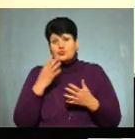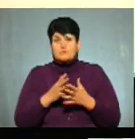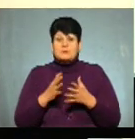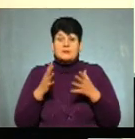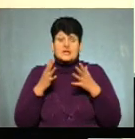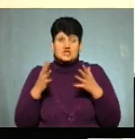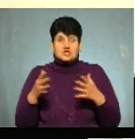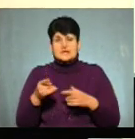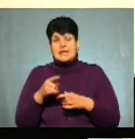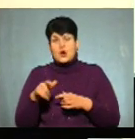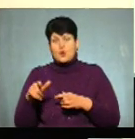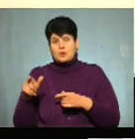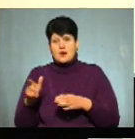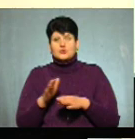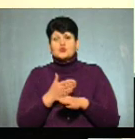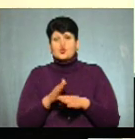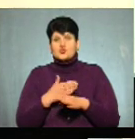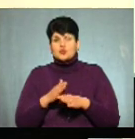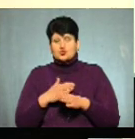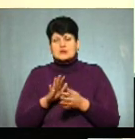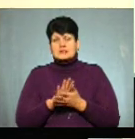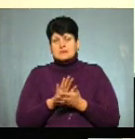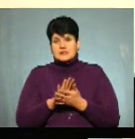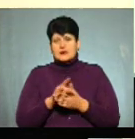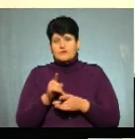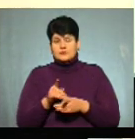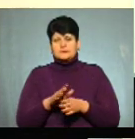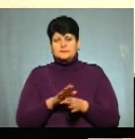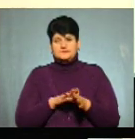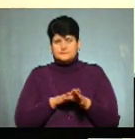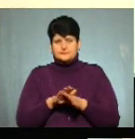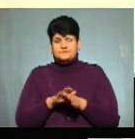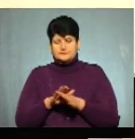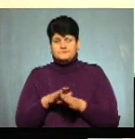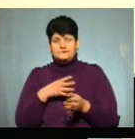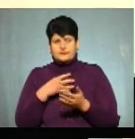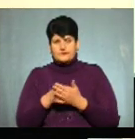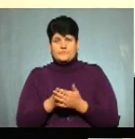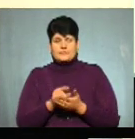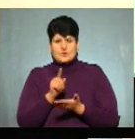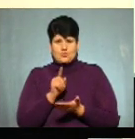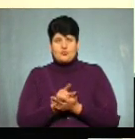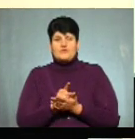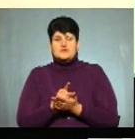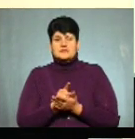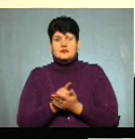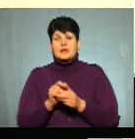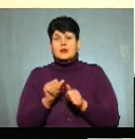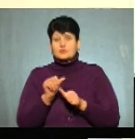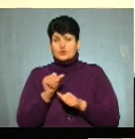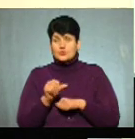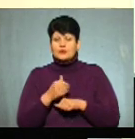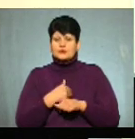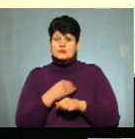таки тернополян сортують сміття, вони сумлінно відносяться до своїх громадянських таких обов'язків. Крім того, хочу